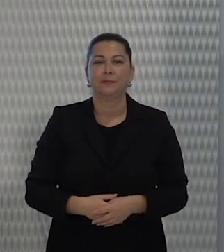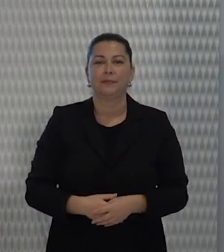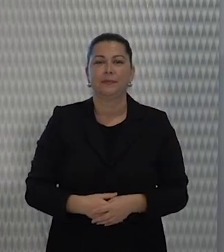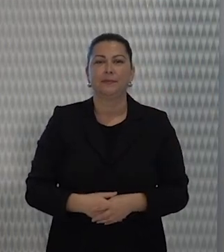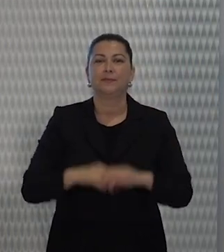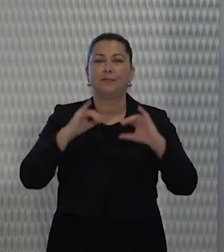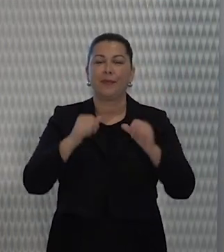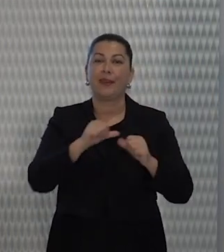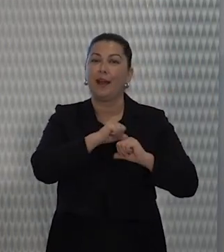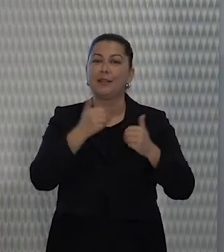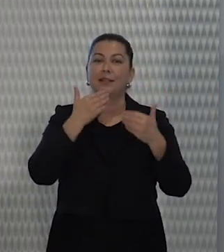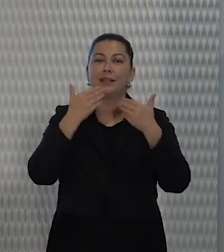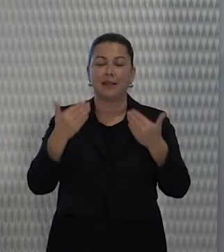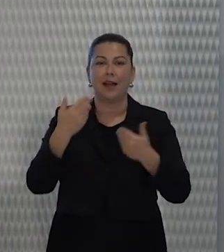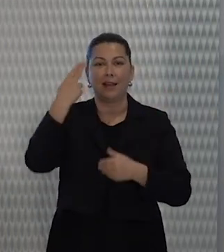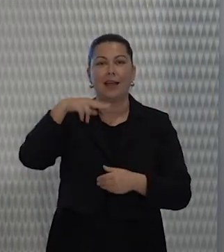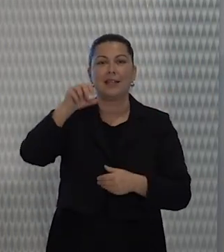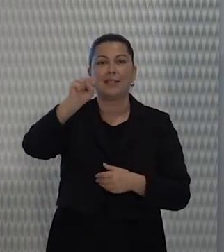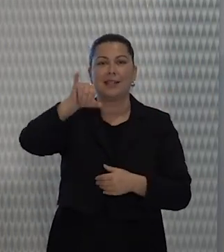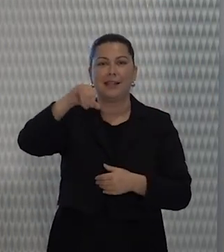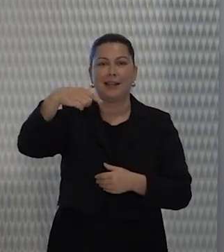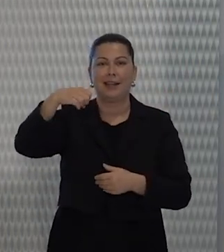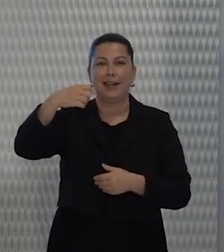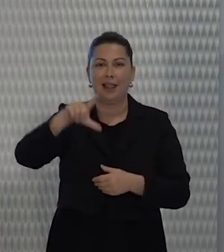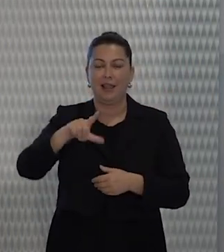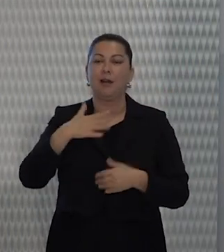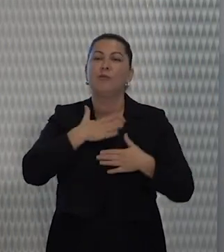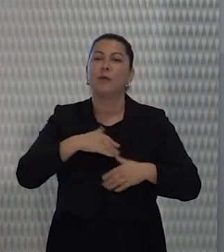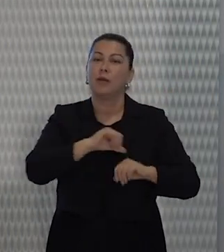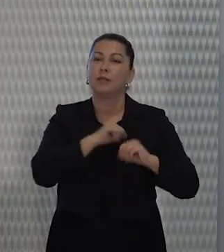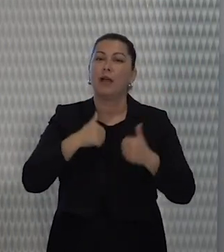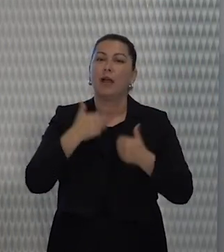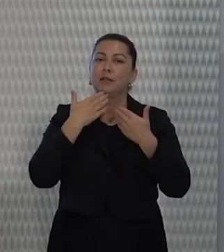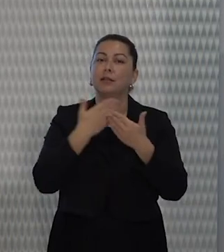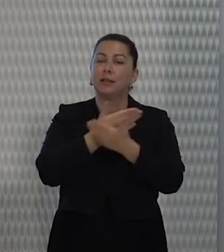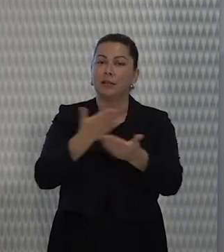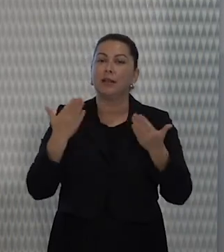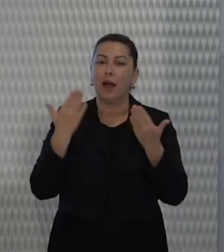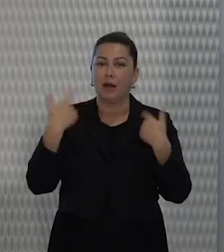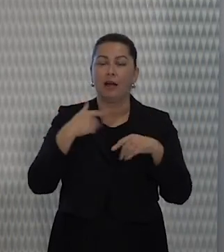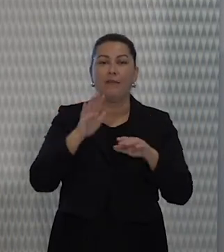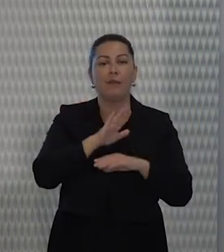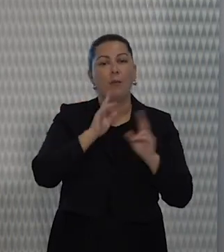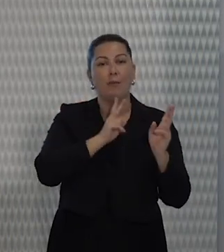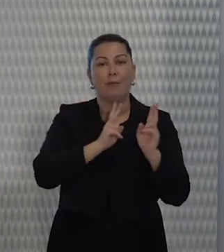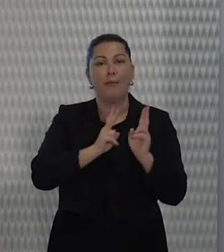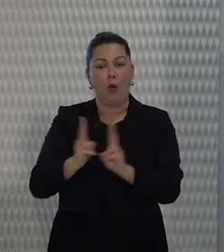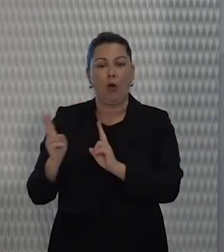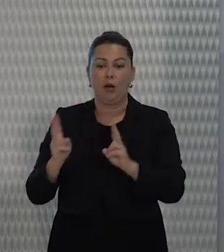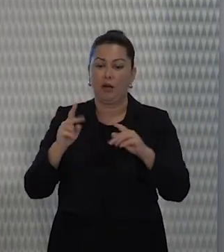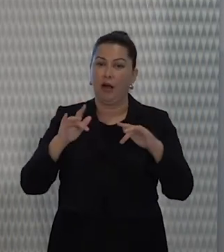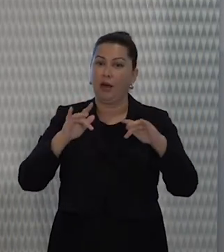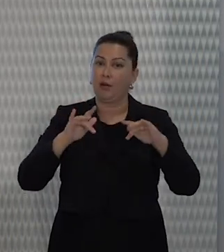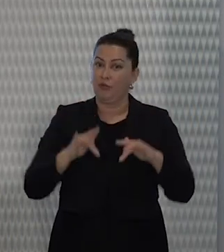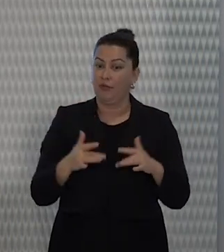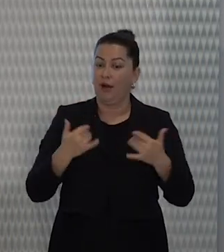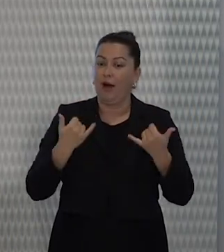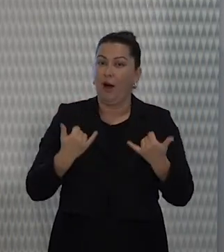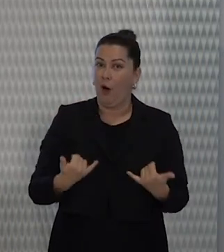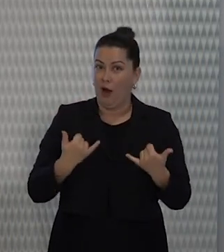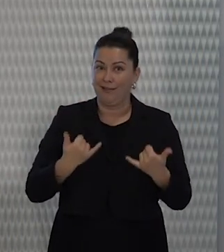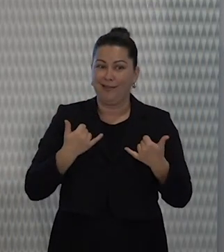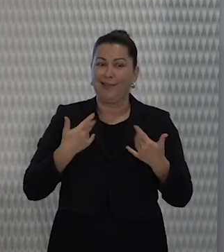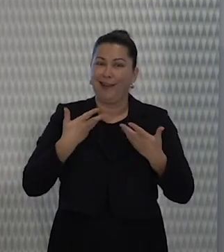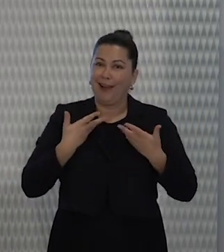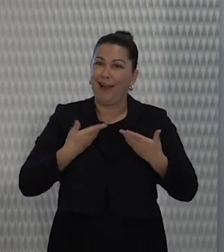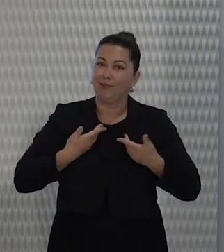Herzlichen Dank, Herr Siegel. Ich möchte mich ganz herzlich bei Ihnen bedanken für die Möglichkeit, die wir eingeräumt